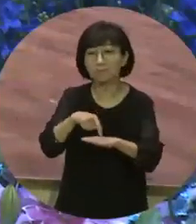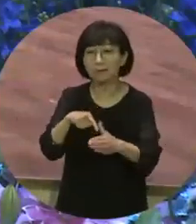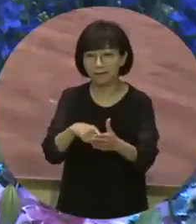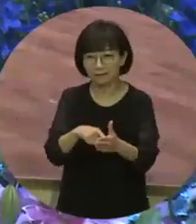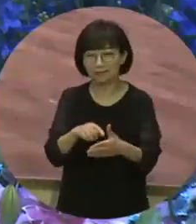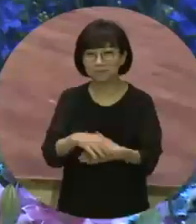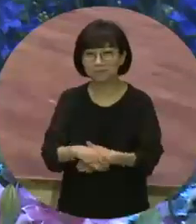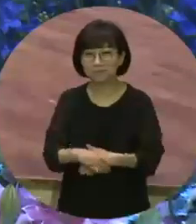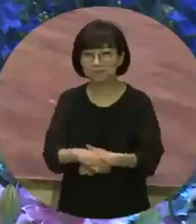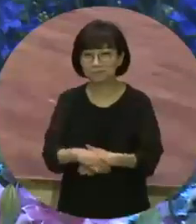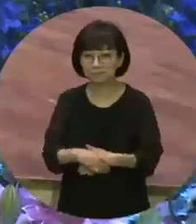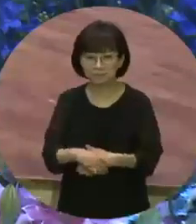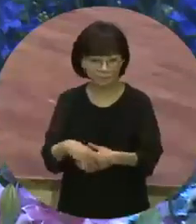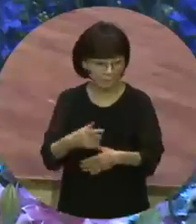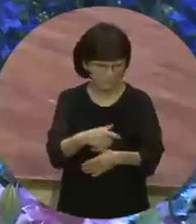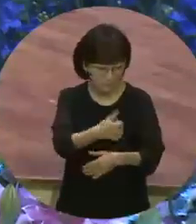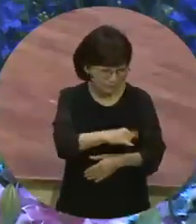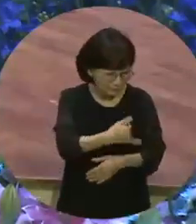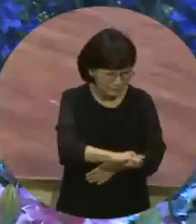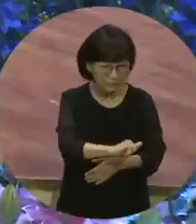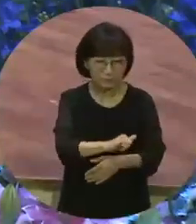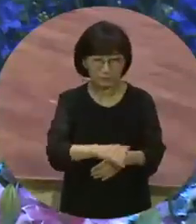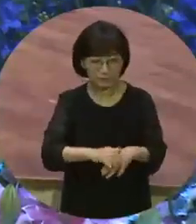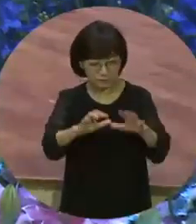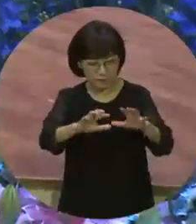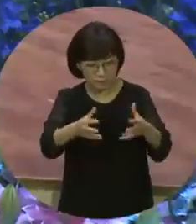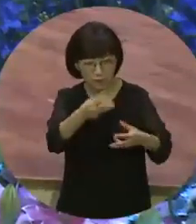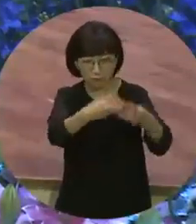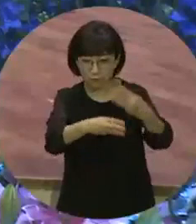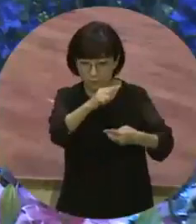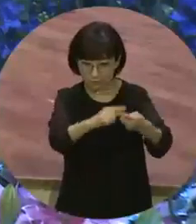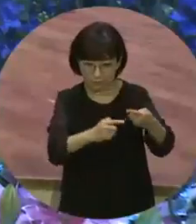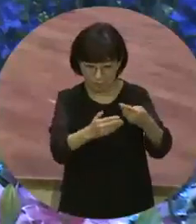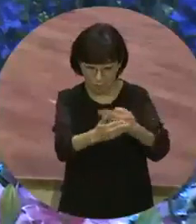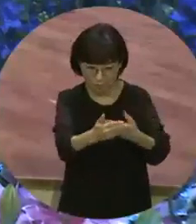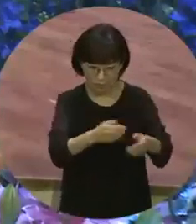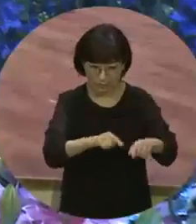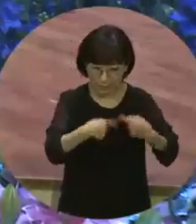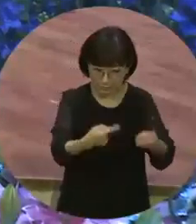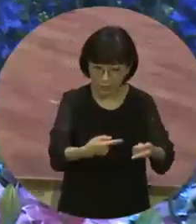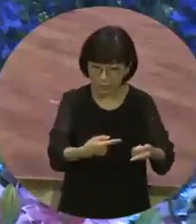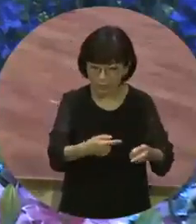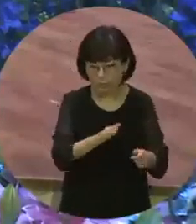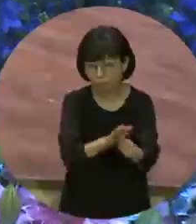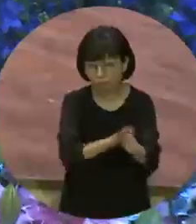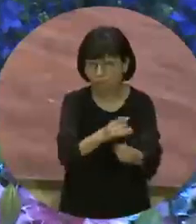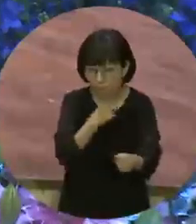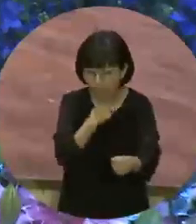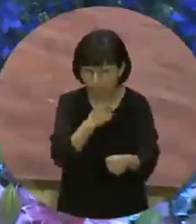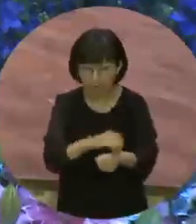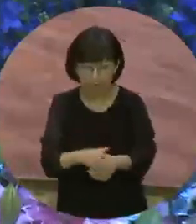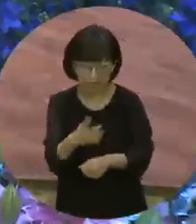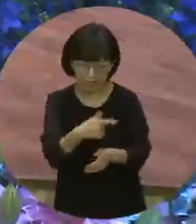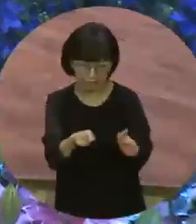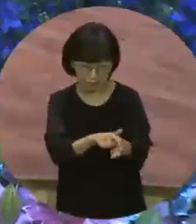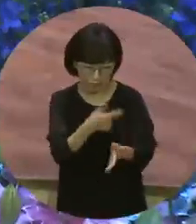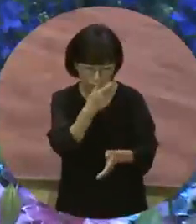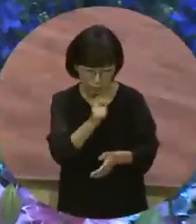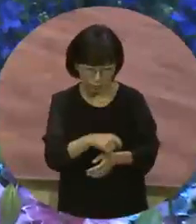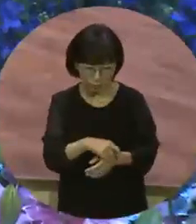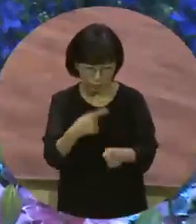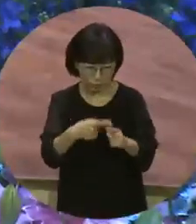아이들에게 그 WRC 참석하게 하기 위해서 심지어 어떤 아이들은 막 믿음도 없고 교회도 안 나오는데도 WRC 신청을 해요.